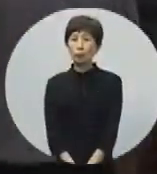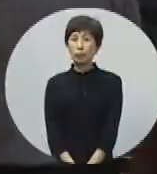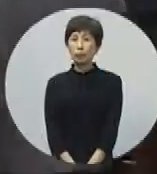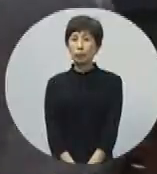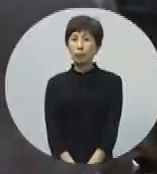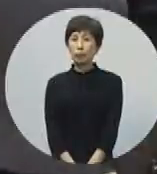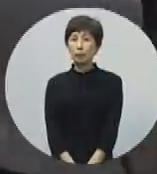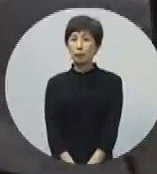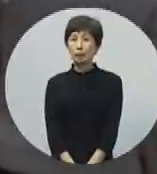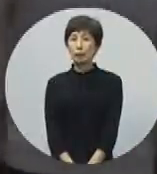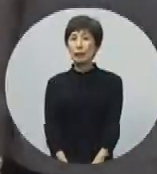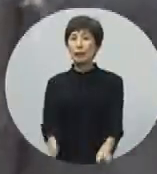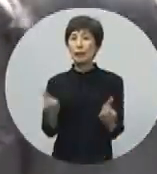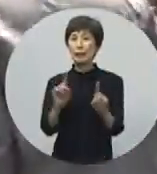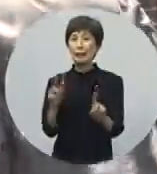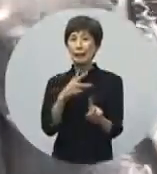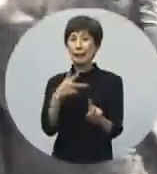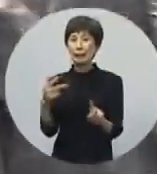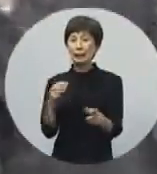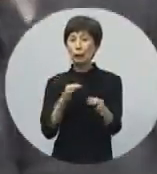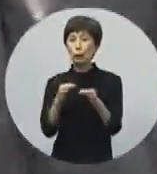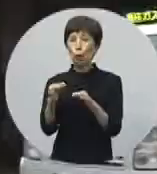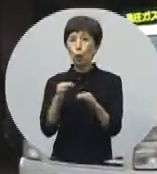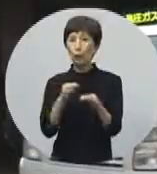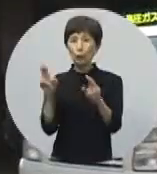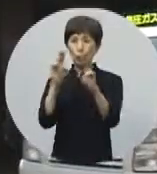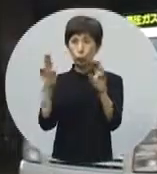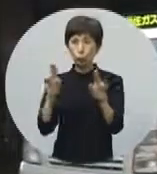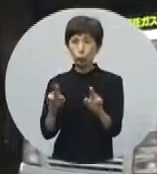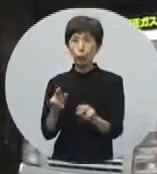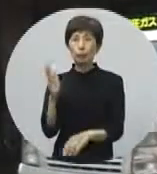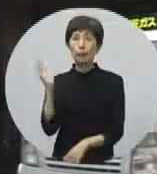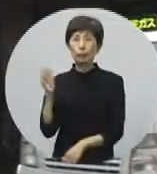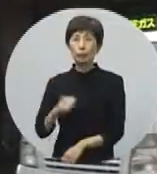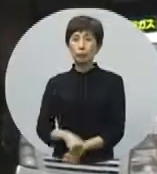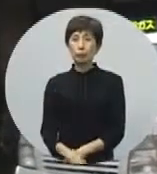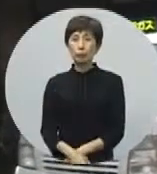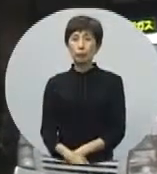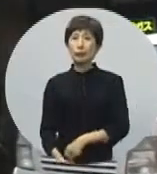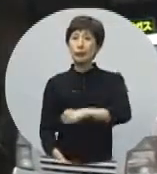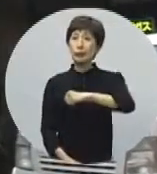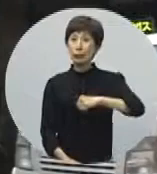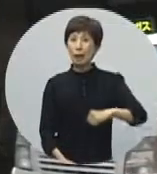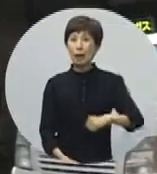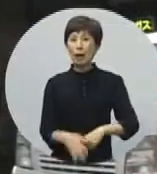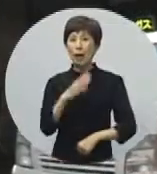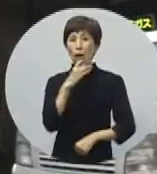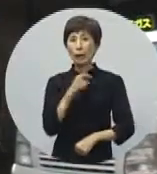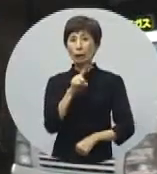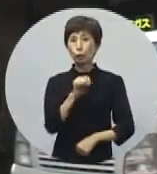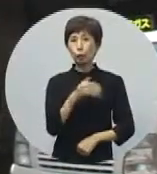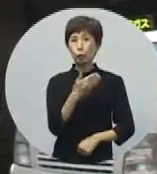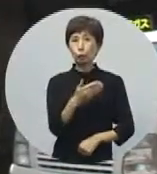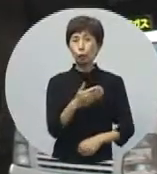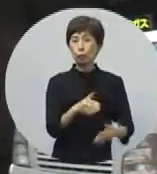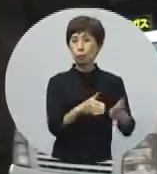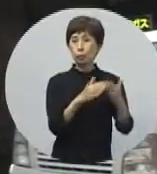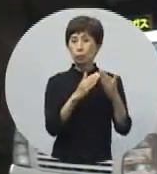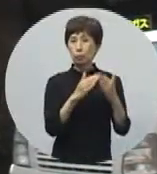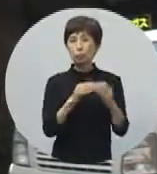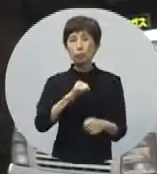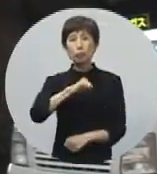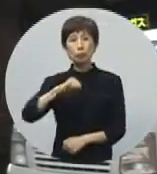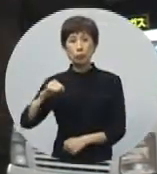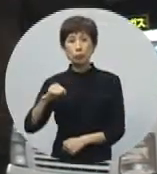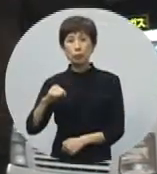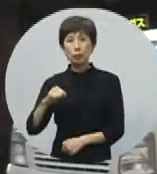してくれたのは関地商店さんの蔵。左側の蔵は明治19年に、 右側の蔵